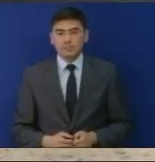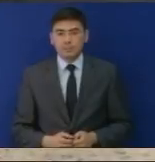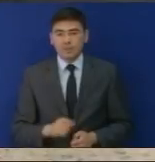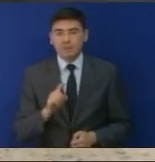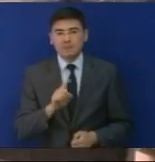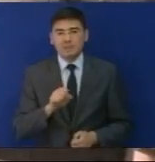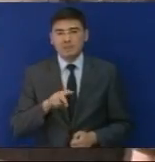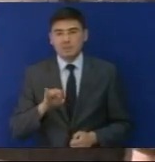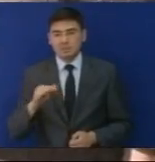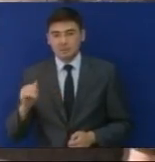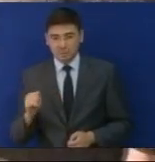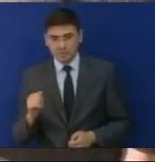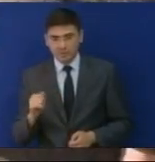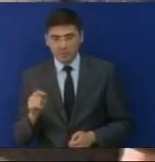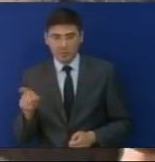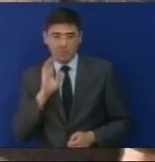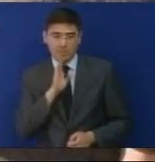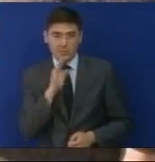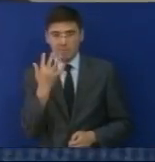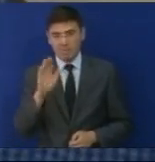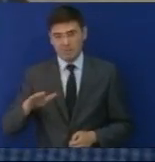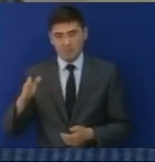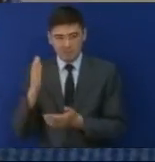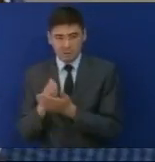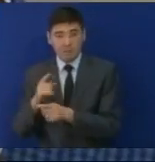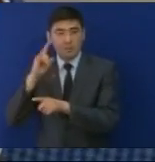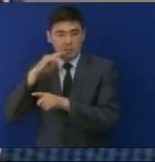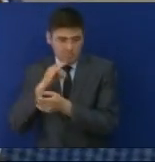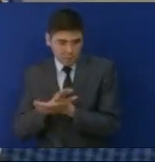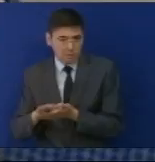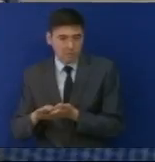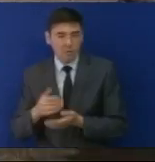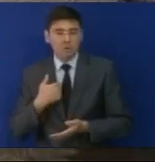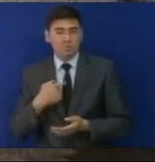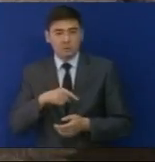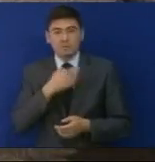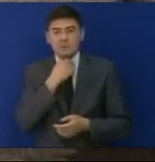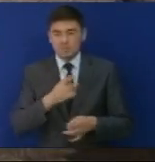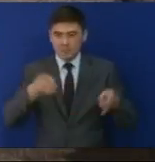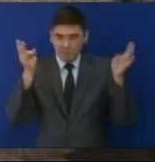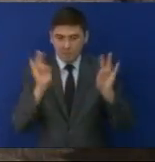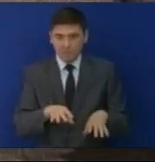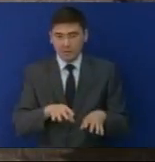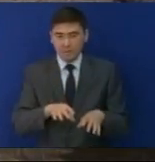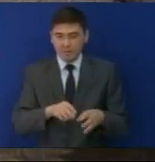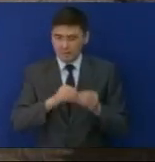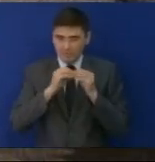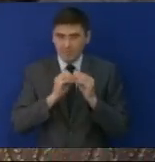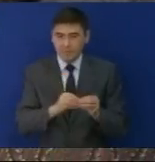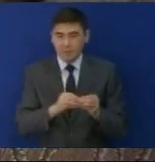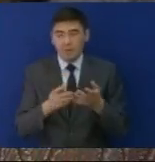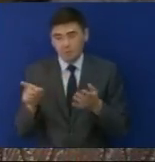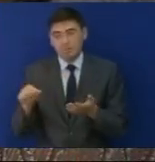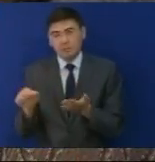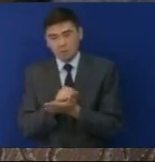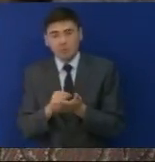Зарифа Иманколова – мать пятерых детей. Этническая казашка намерена остаться здесь на постоянное место жительства. Услышав об акции, она передала в